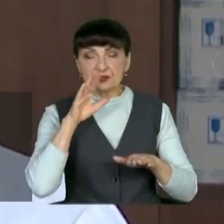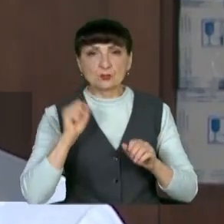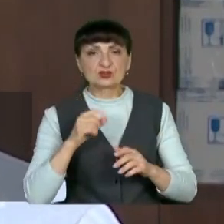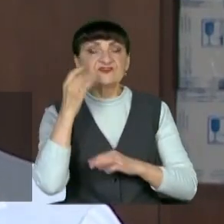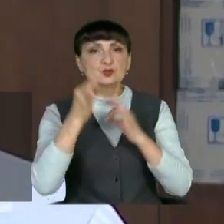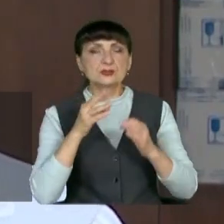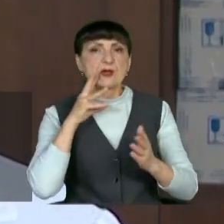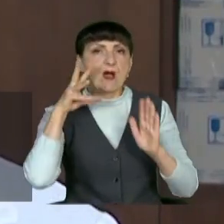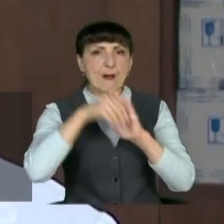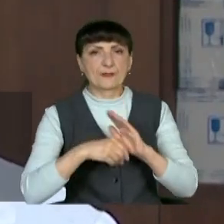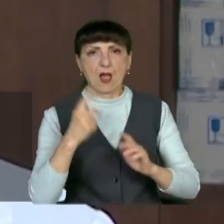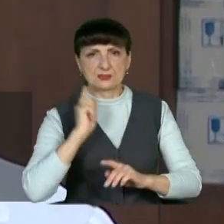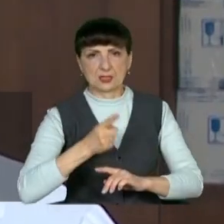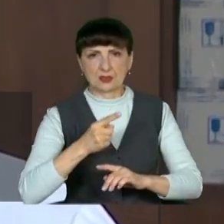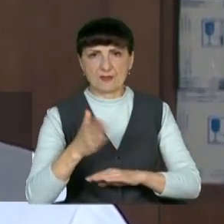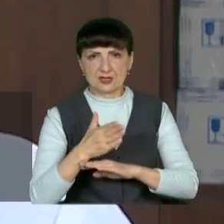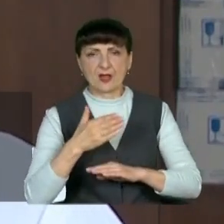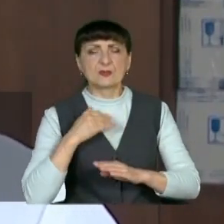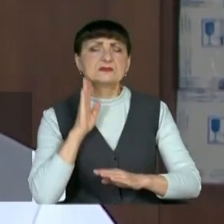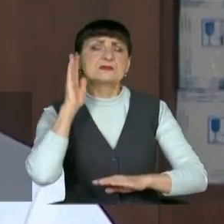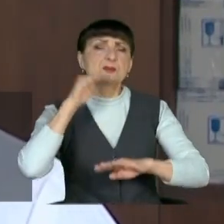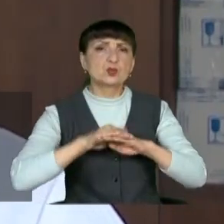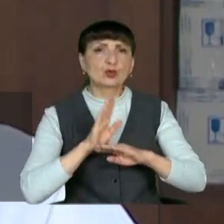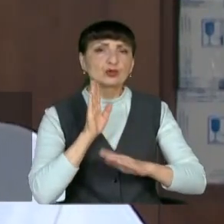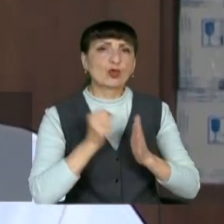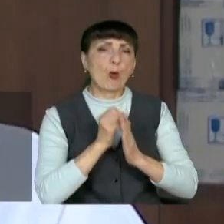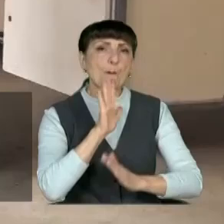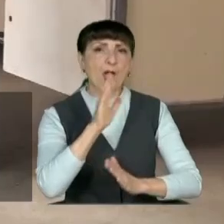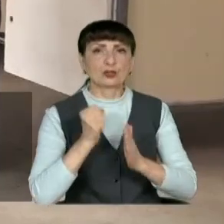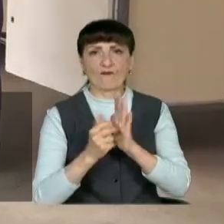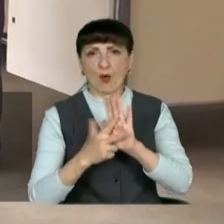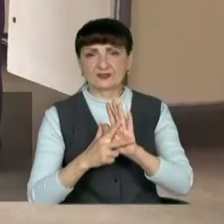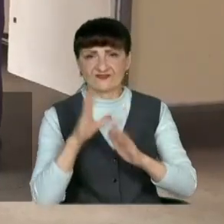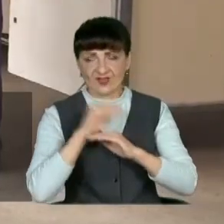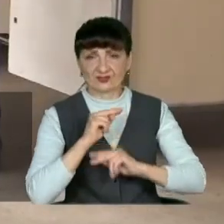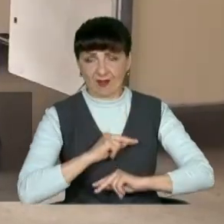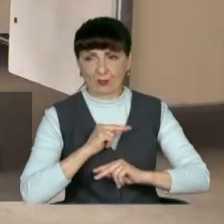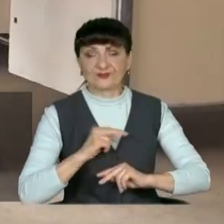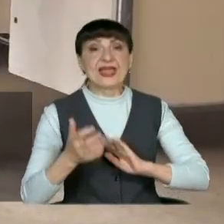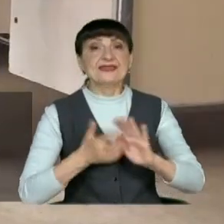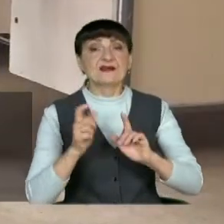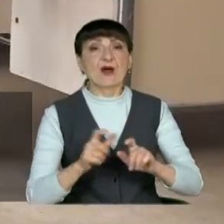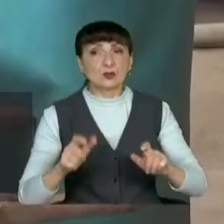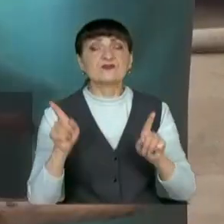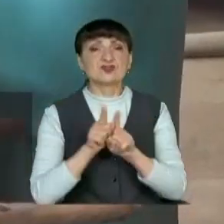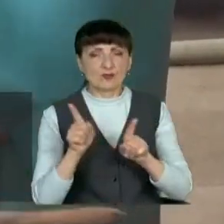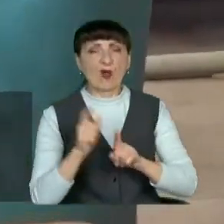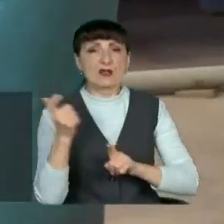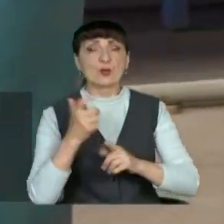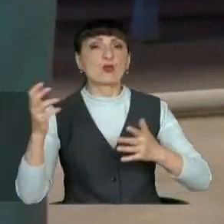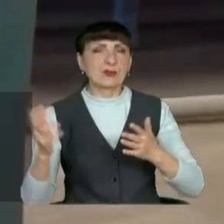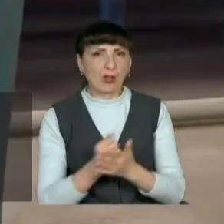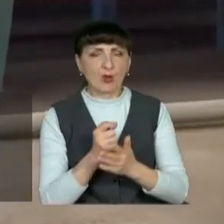съедать килограмм рыбы. Поэтому трудимся с 5 утра до 7-8 вечера. И даже при нехватке кадров в хозяйстве удается